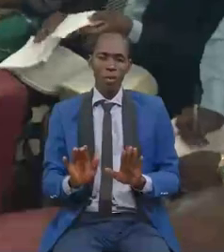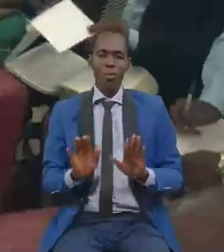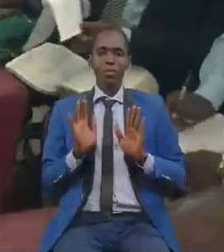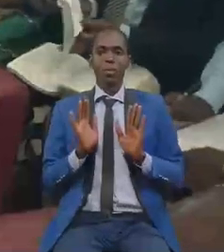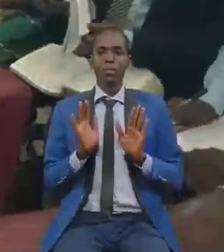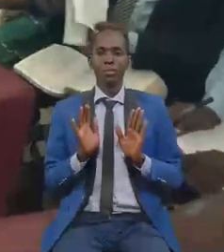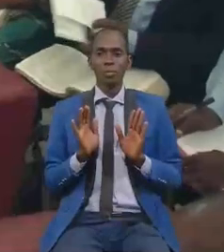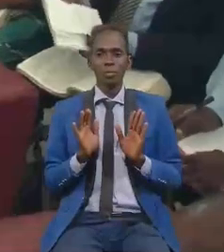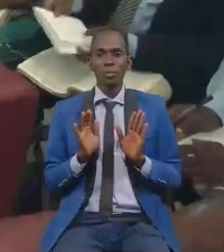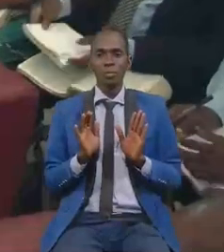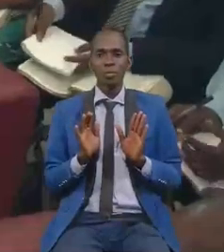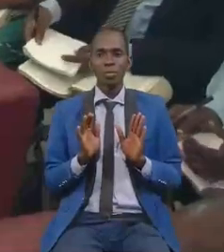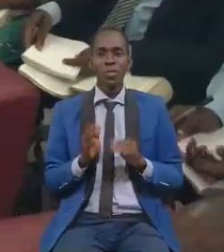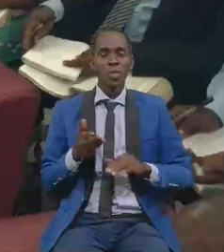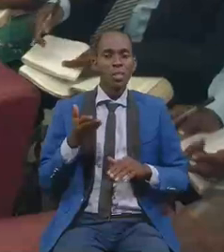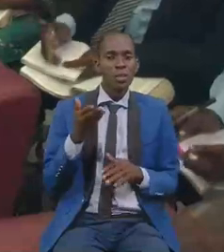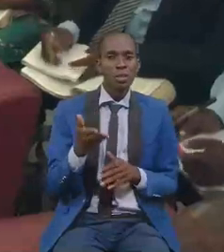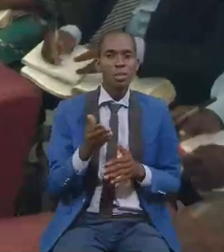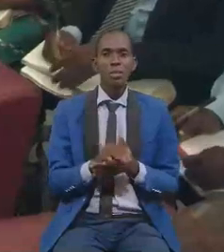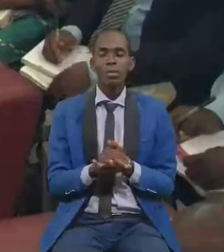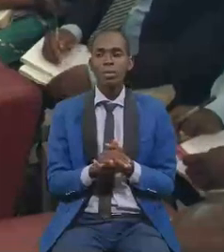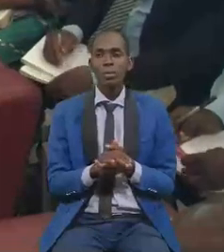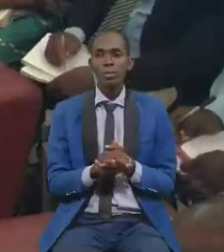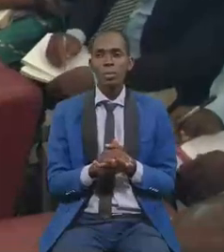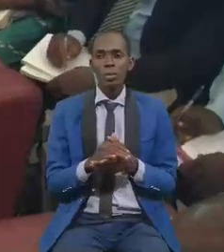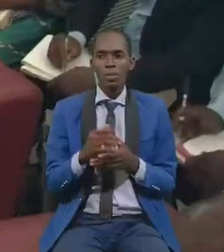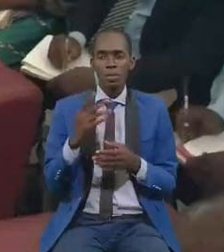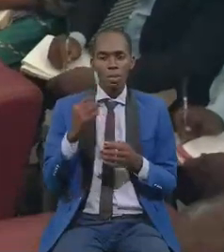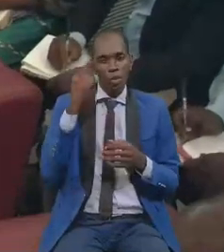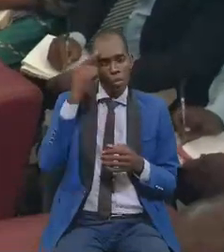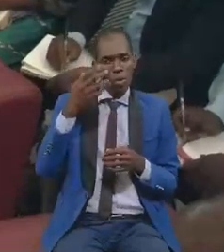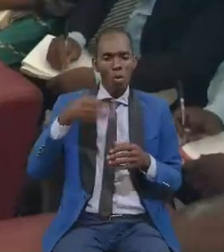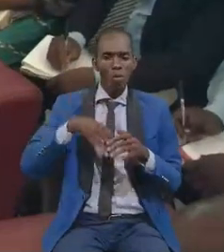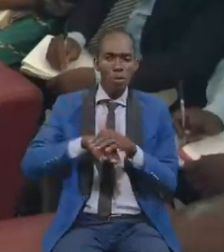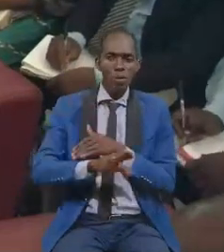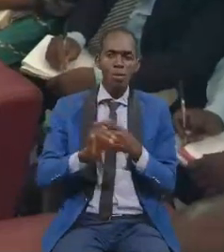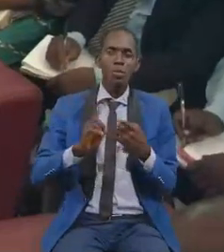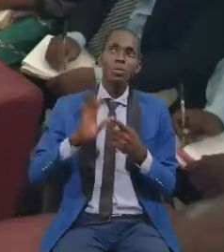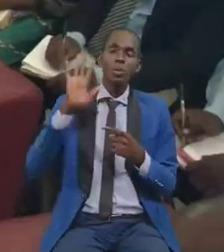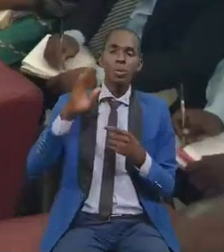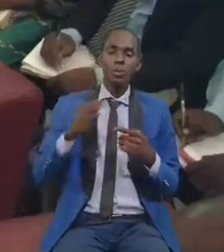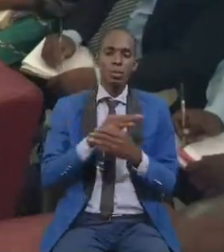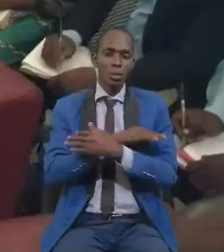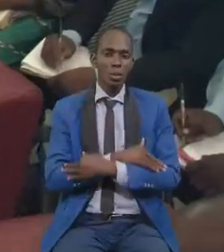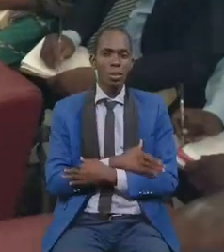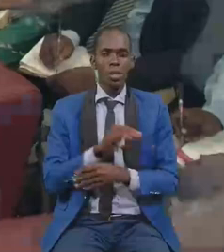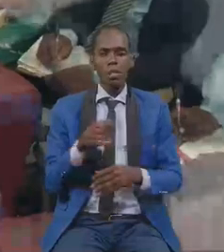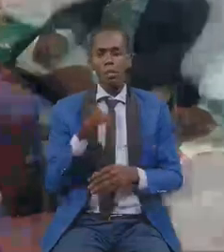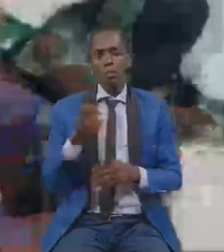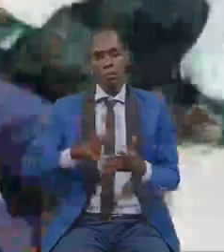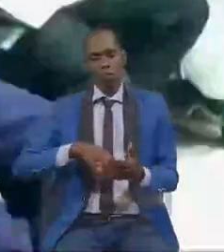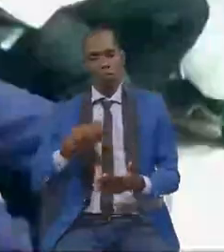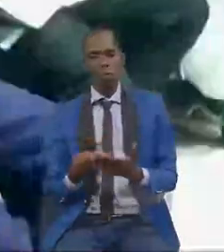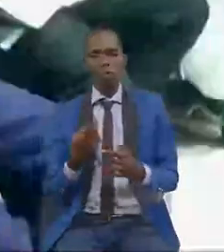donc, tandis que la promesse d'entrer dans son repos subsiste encore, qu'aucun de vous ne paraisse être venu trop